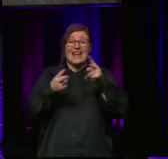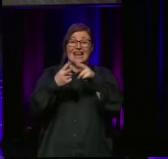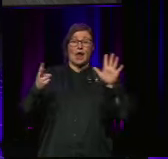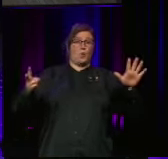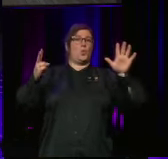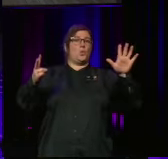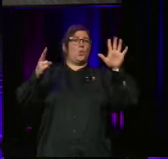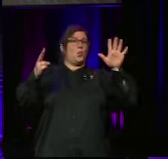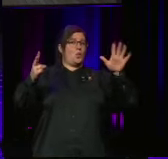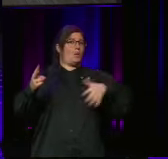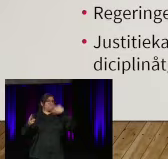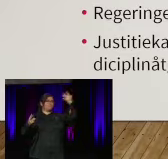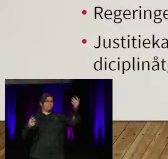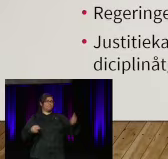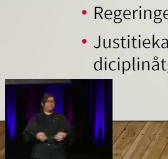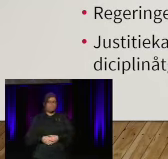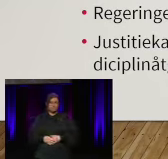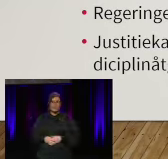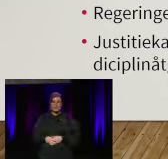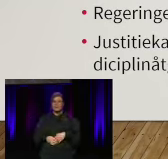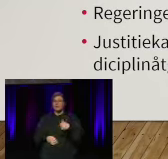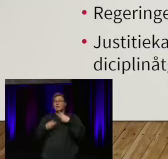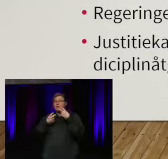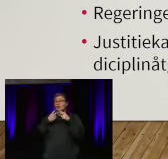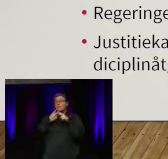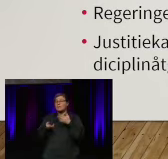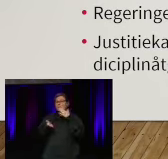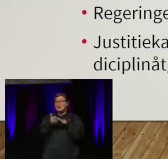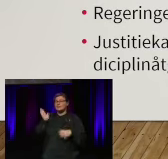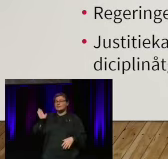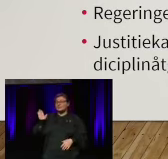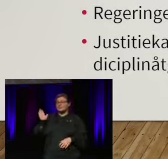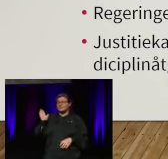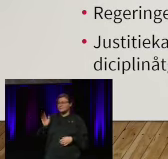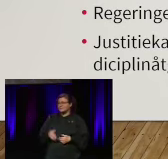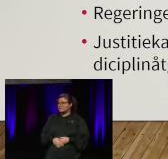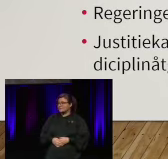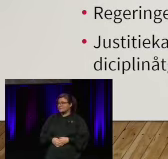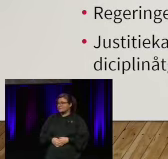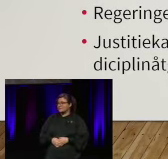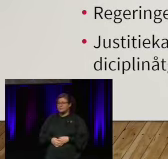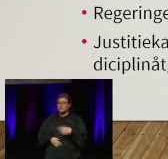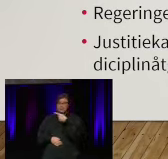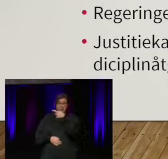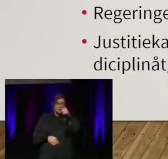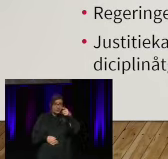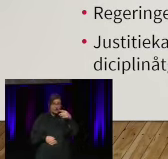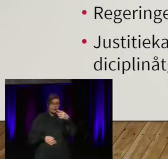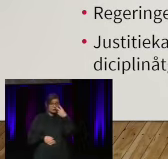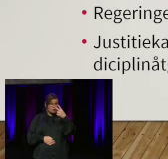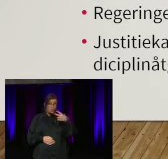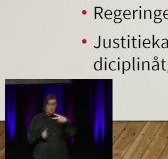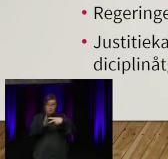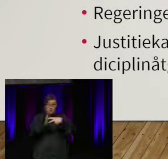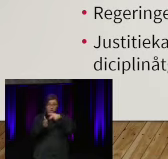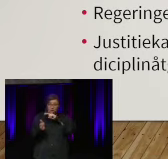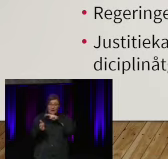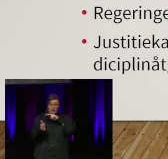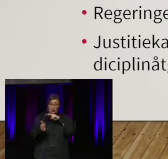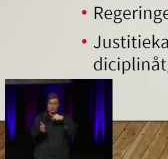dit tillbaka till den där. Ni kanske hörde det för 2 veckor sedan, vilket var helt fantastiskt. Jag tyckte